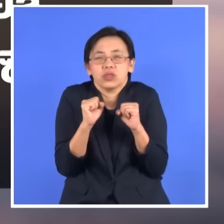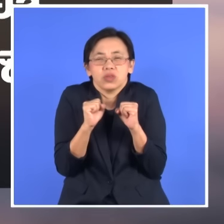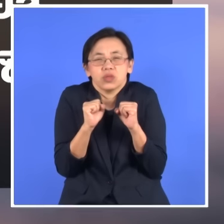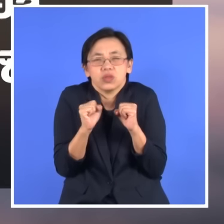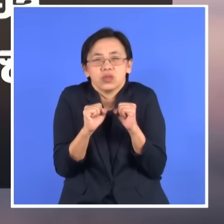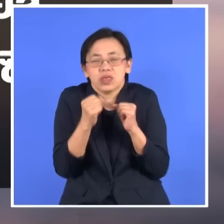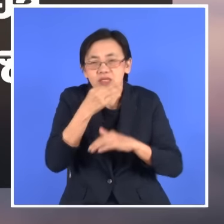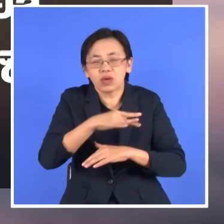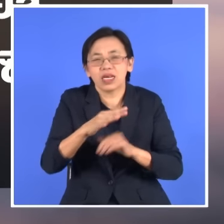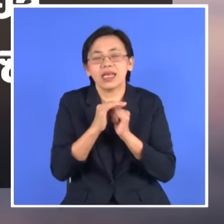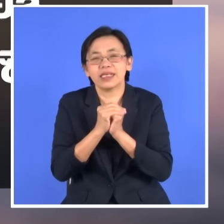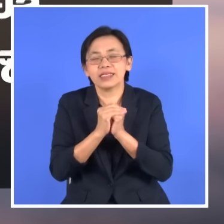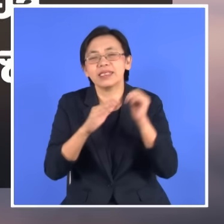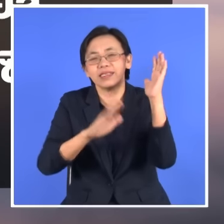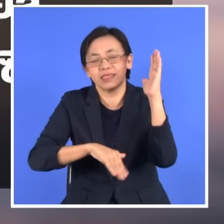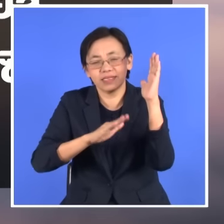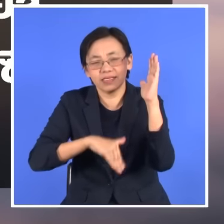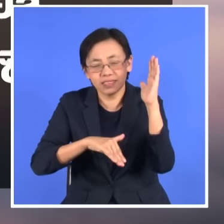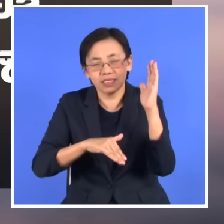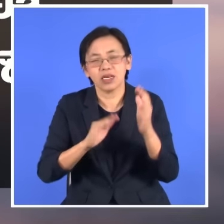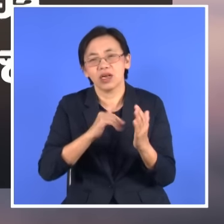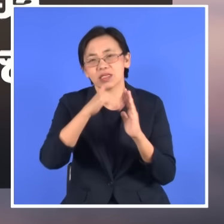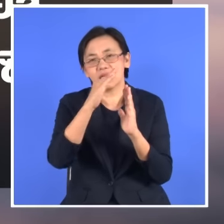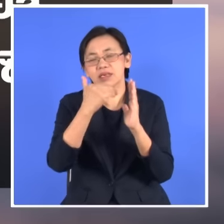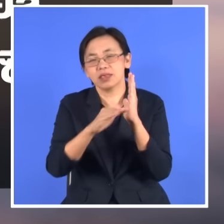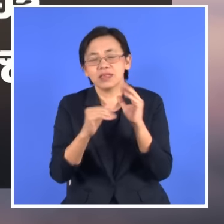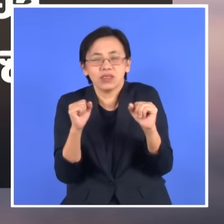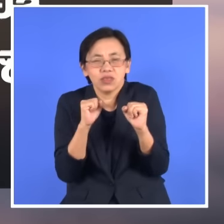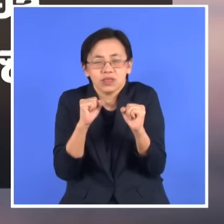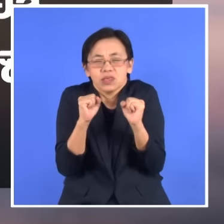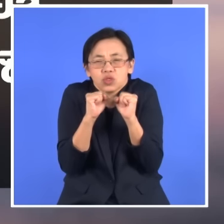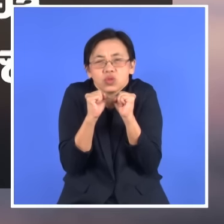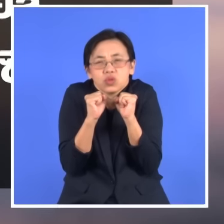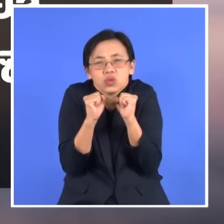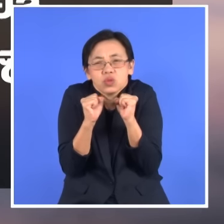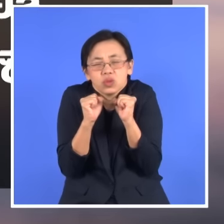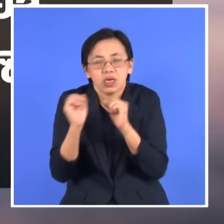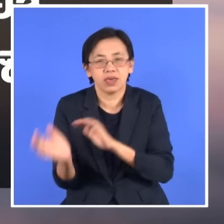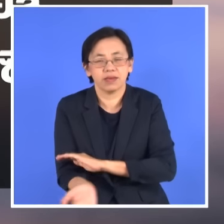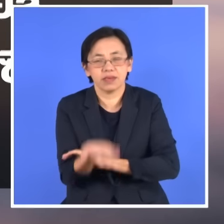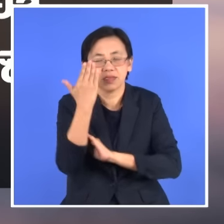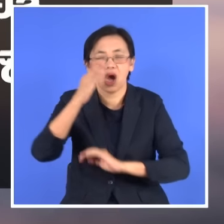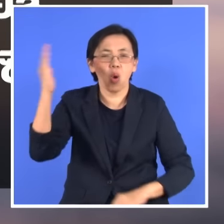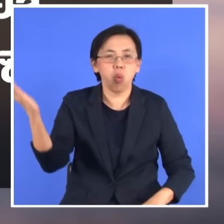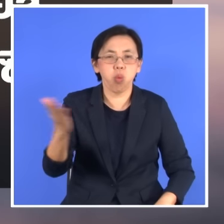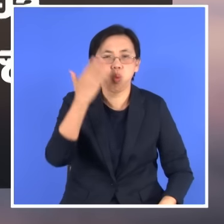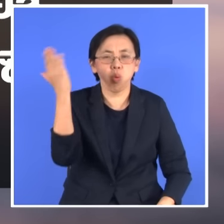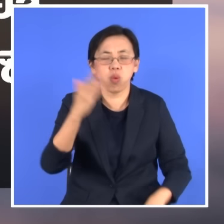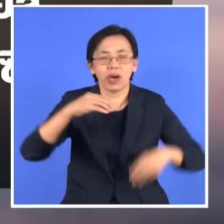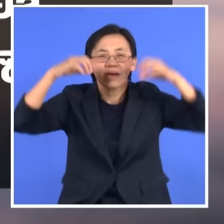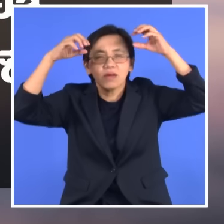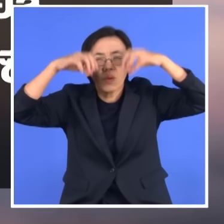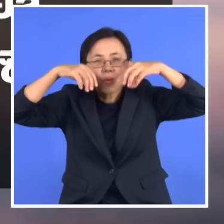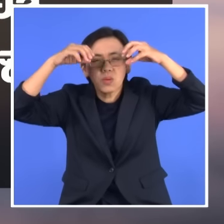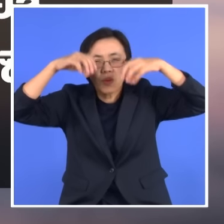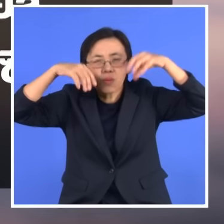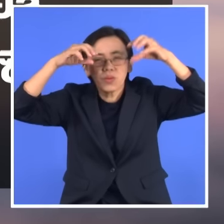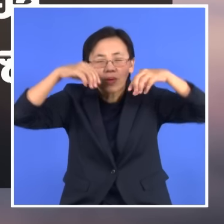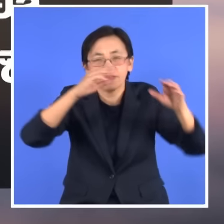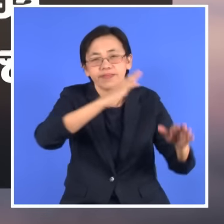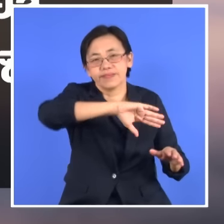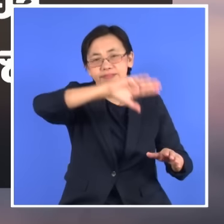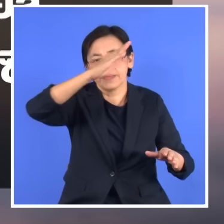จีนใต้อยู่นะคะเพราะฉะนั้นตอนบนของประเทศอากาศยังเย็นถึงหนาวเลยตอนเช้ามีลมแรงด้วยมีฝนเล็กน้อยด้วยอย่างยอดดอยในอุณหภู